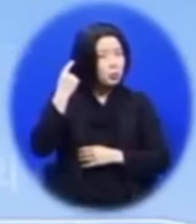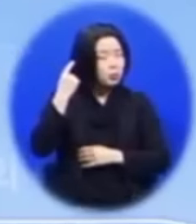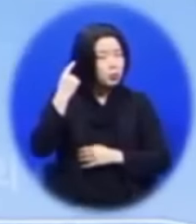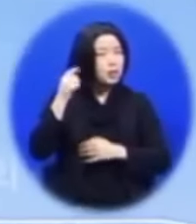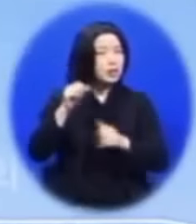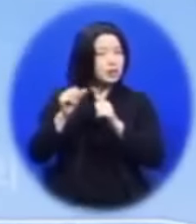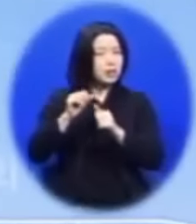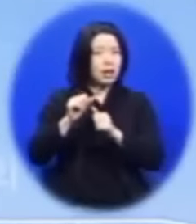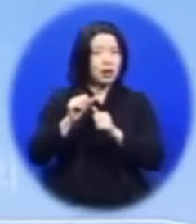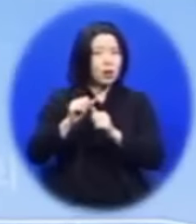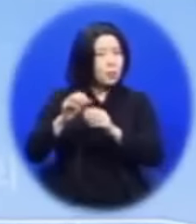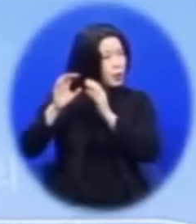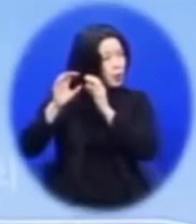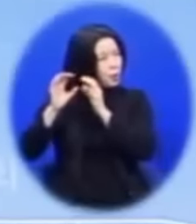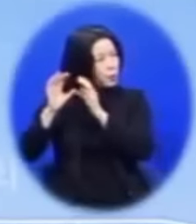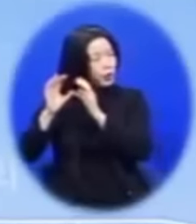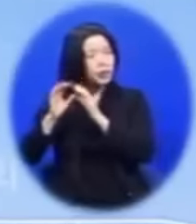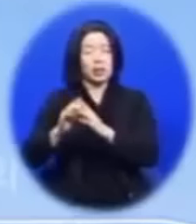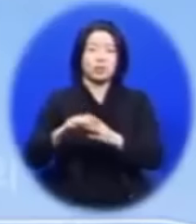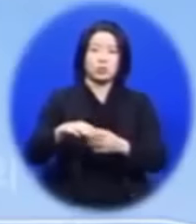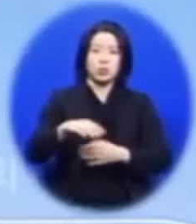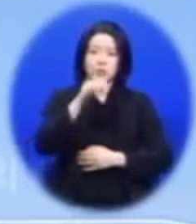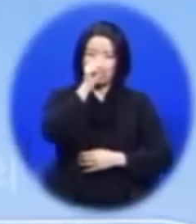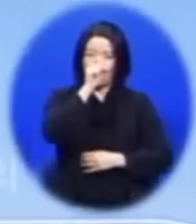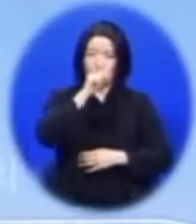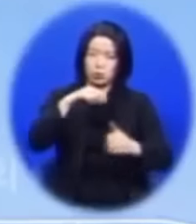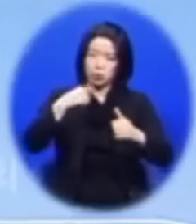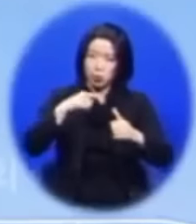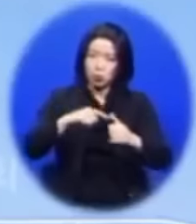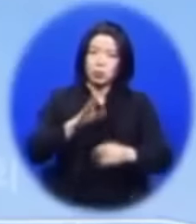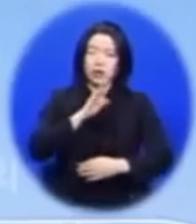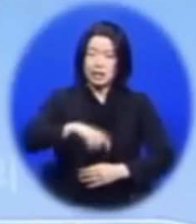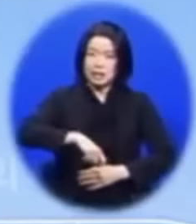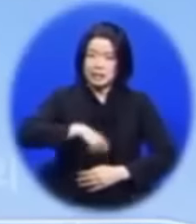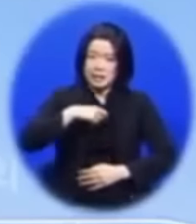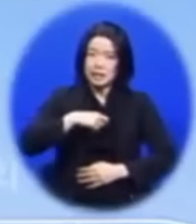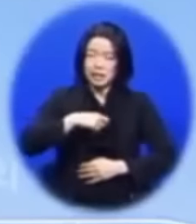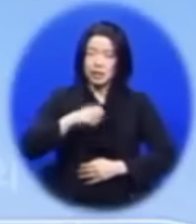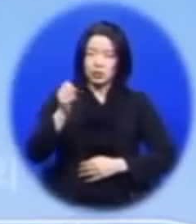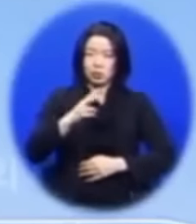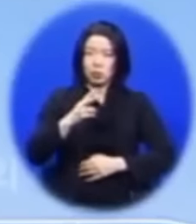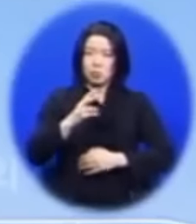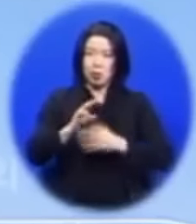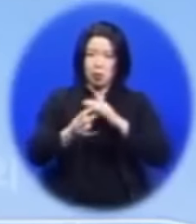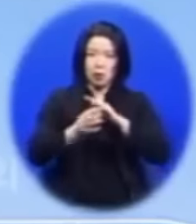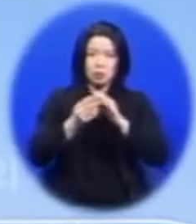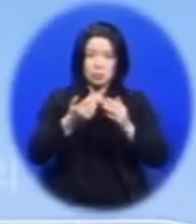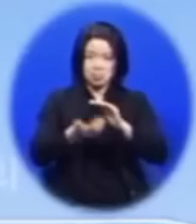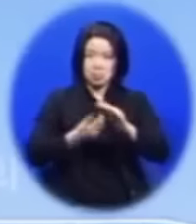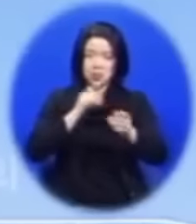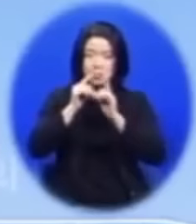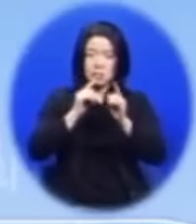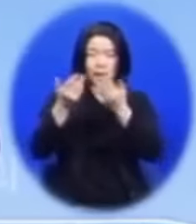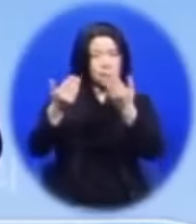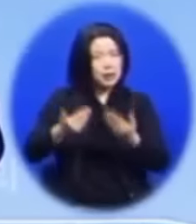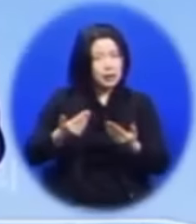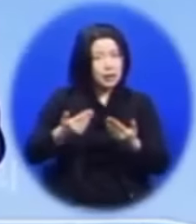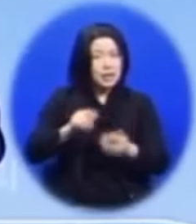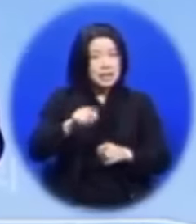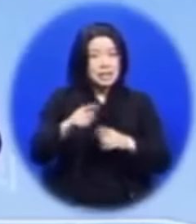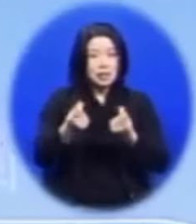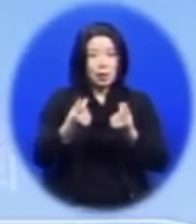솔깃한 여러 가지 교훈과 진리 뭐 예언을 받았다는 그런 말을